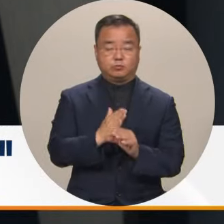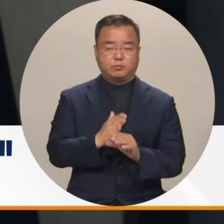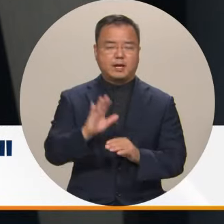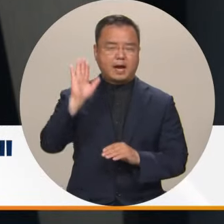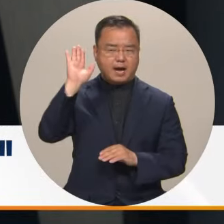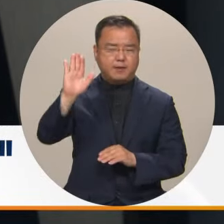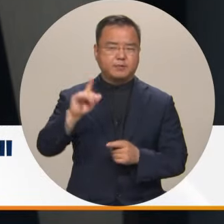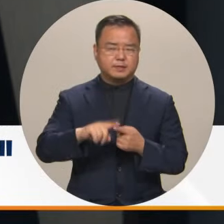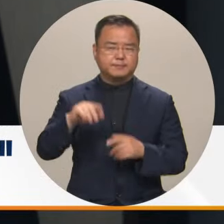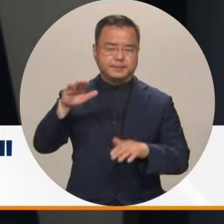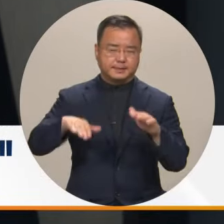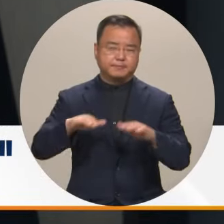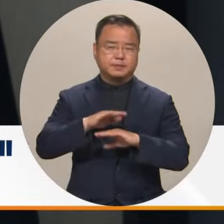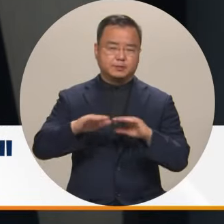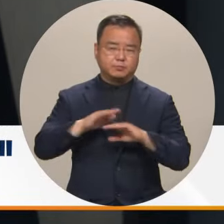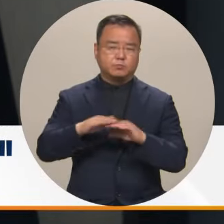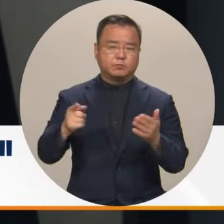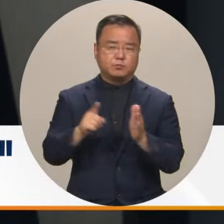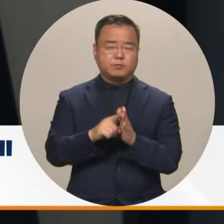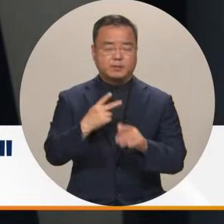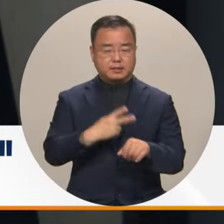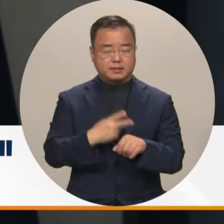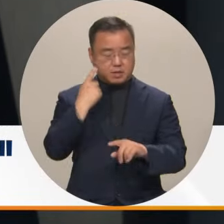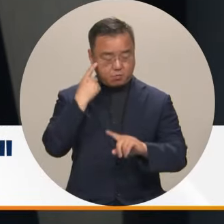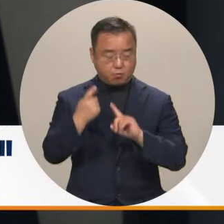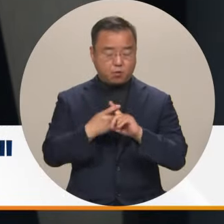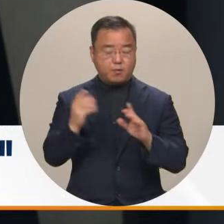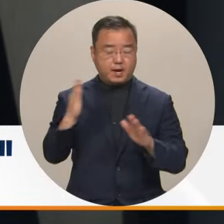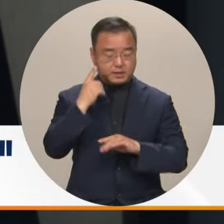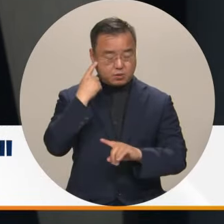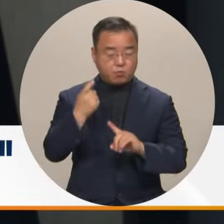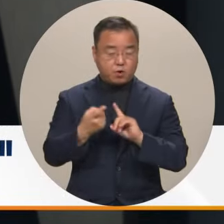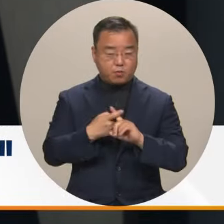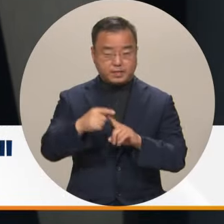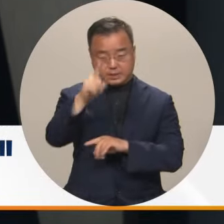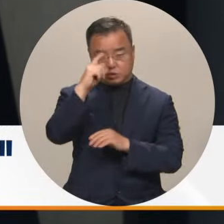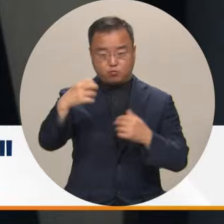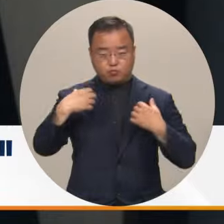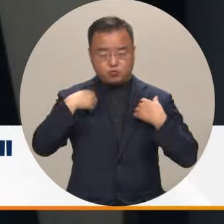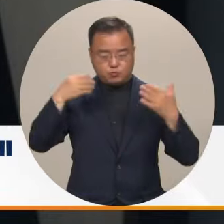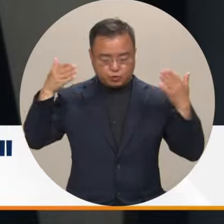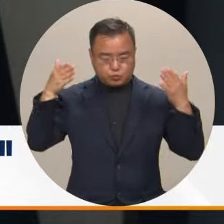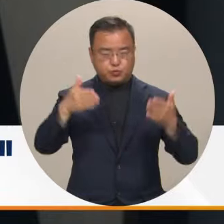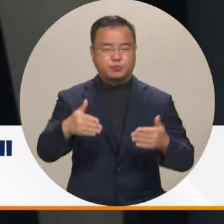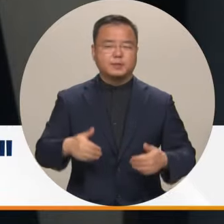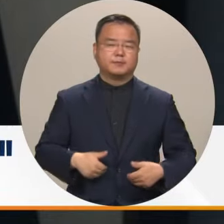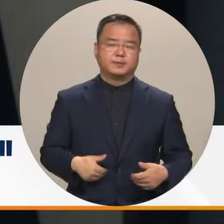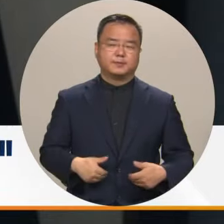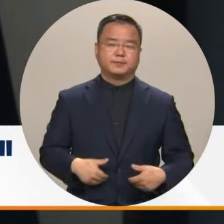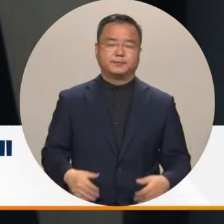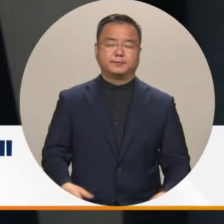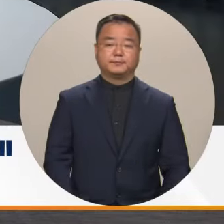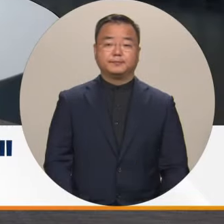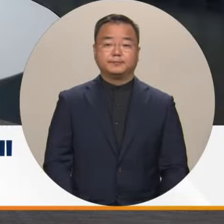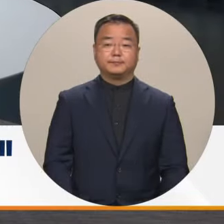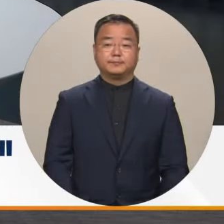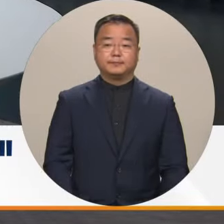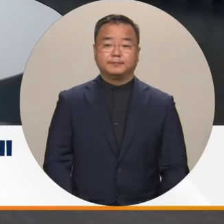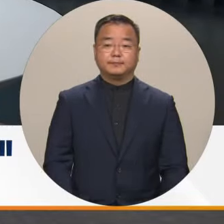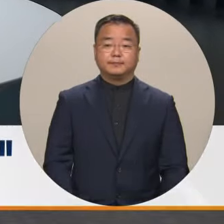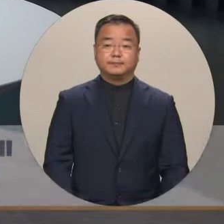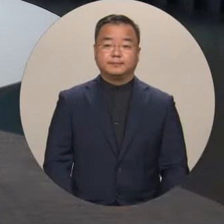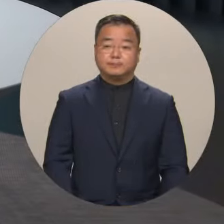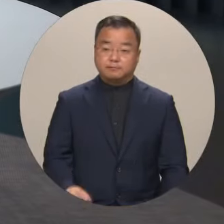앞으로 학교 선생님들의 관심 학생들의 관심 정부의 관심도 크게 초점이 두어져 할 것입니다네